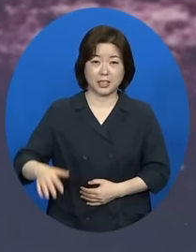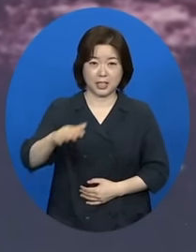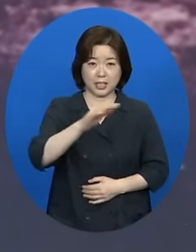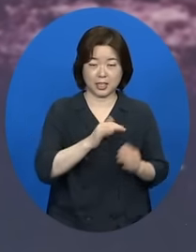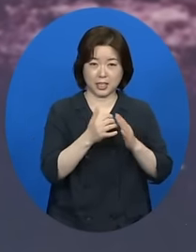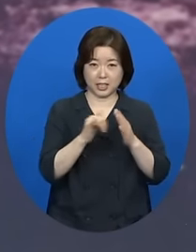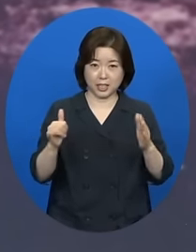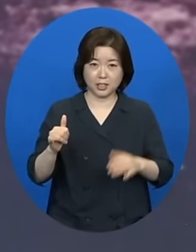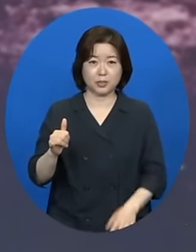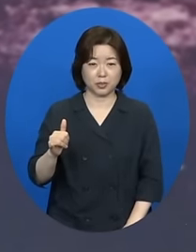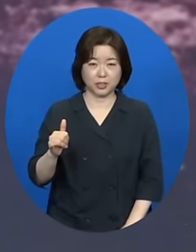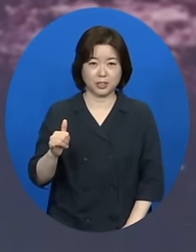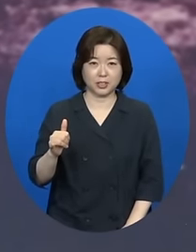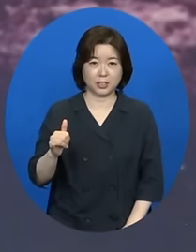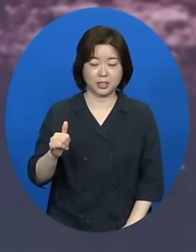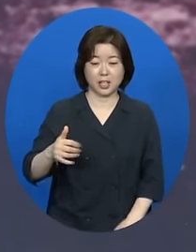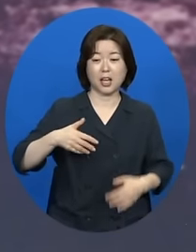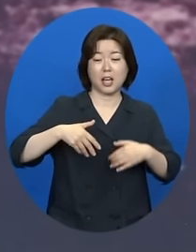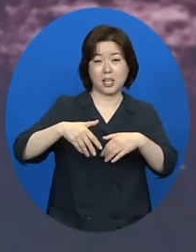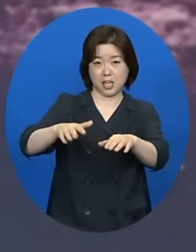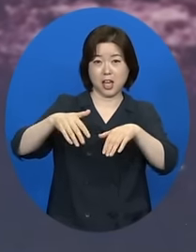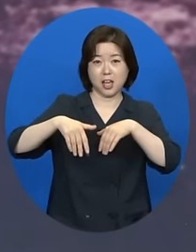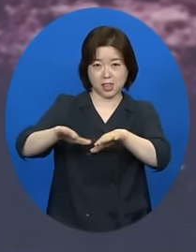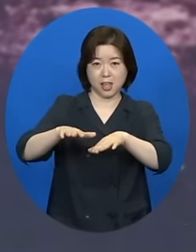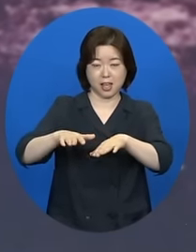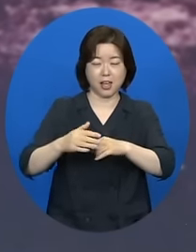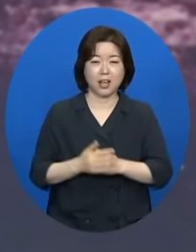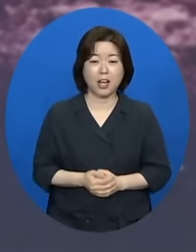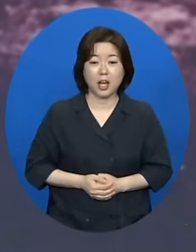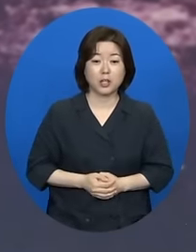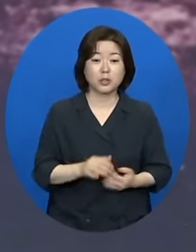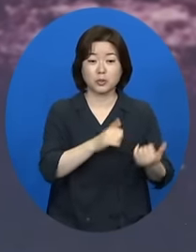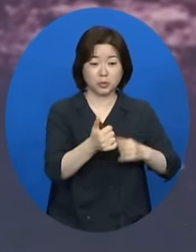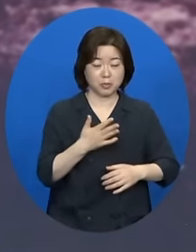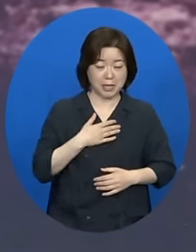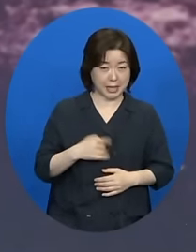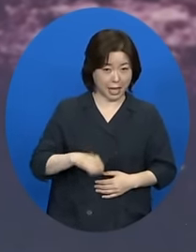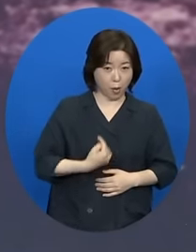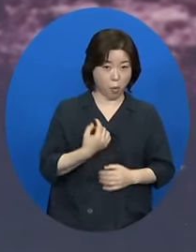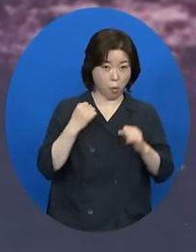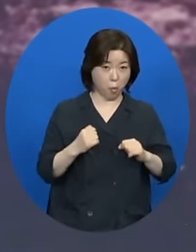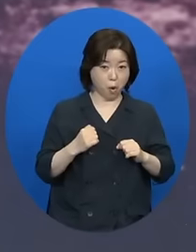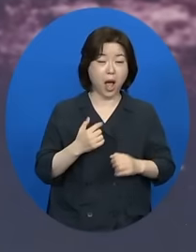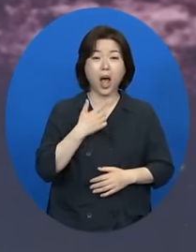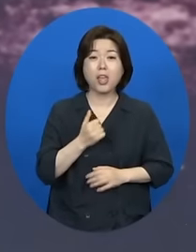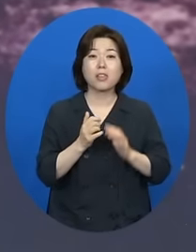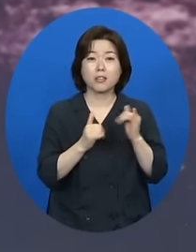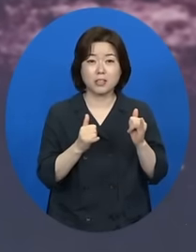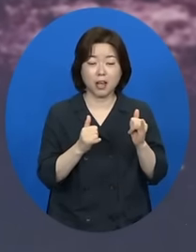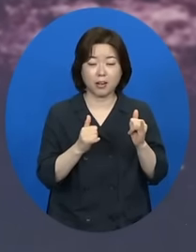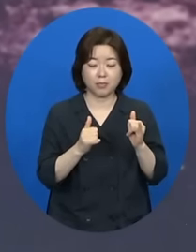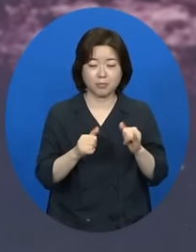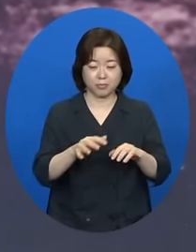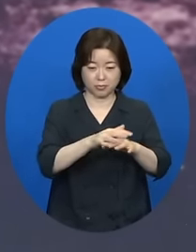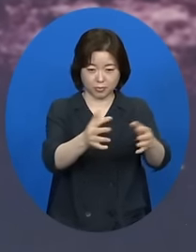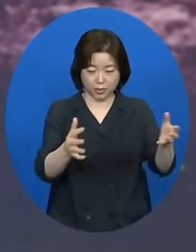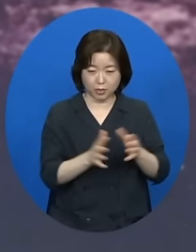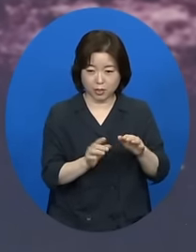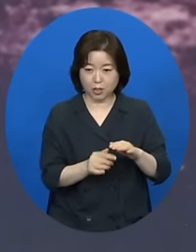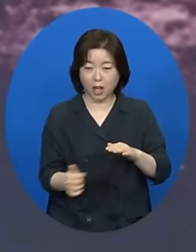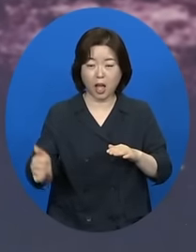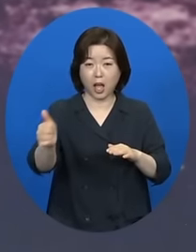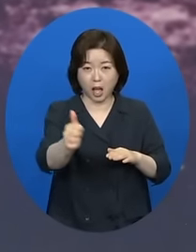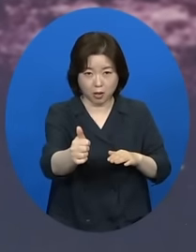이렇게 그들 다 죽으면 그 다음에 나 살려고 아주 그냥 이랬던 사람인데 이제는 그들 앞으로 나아가서